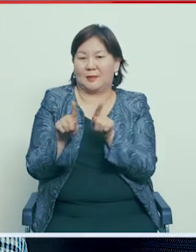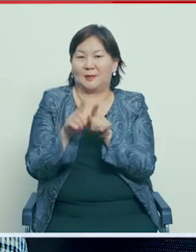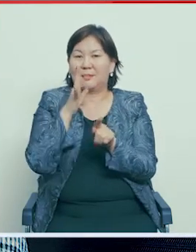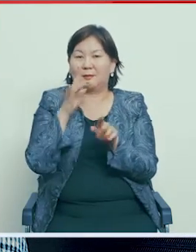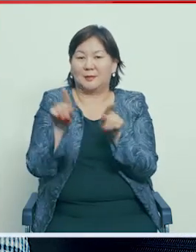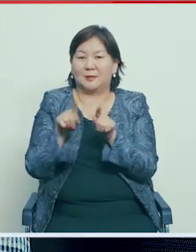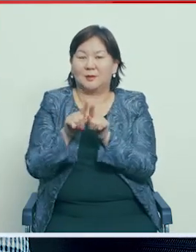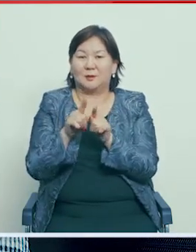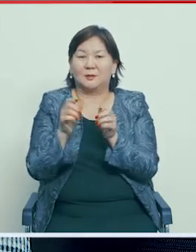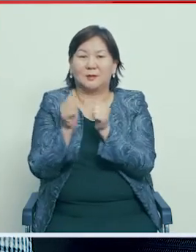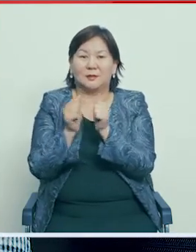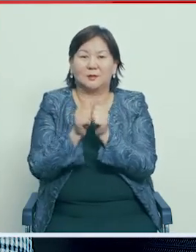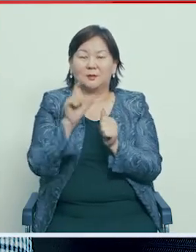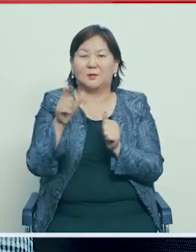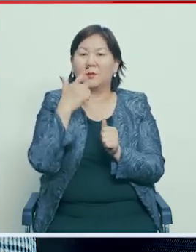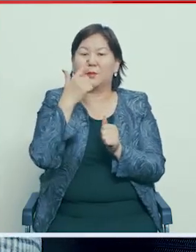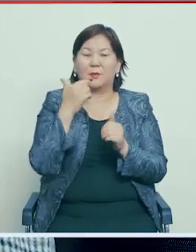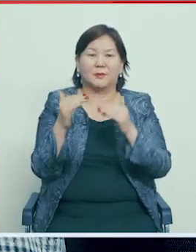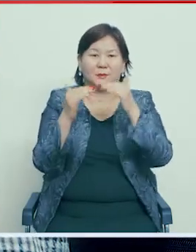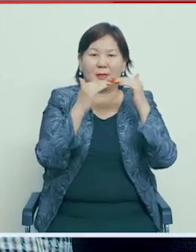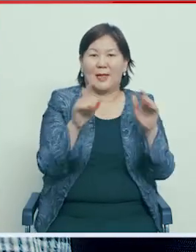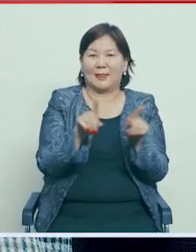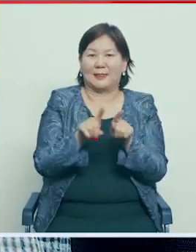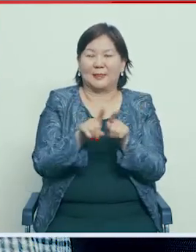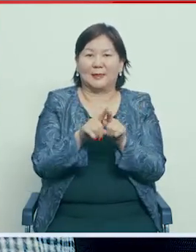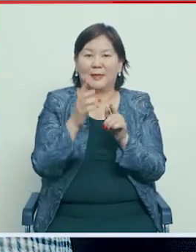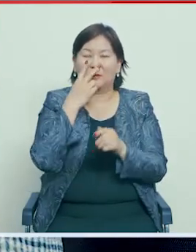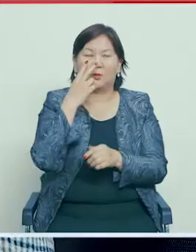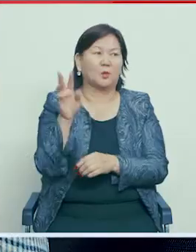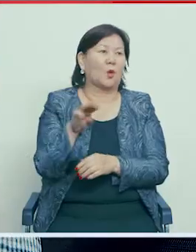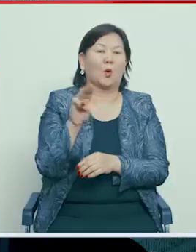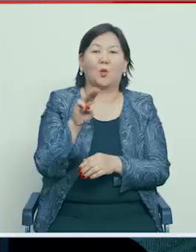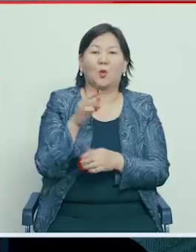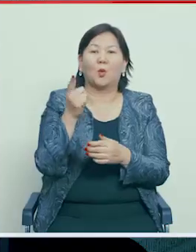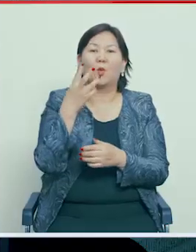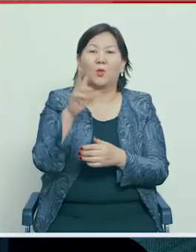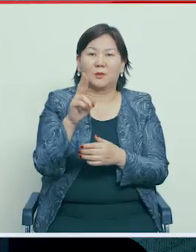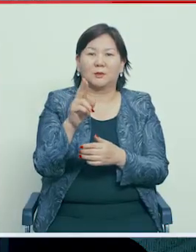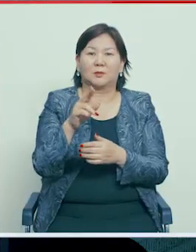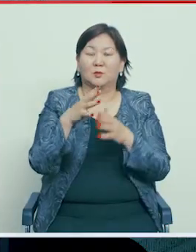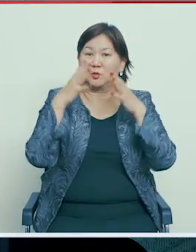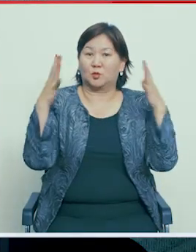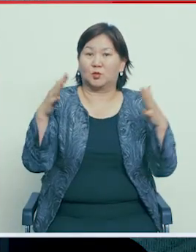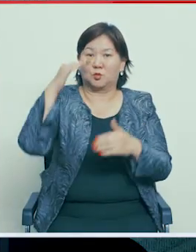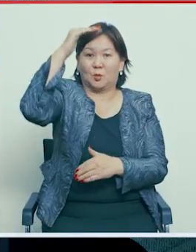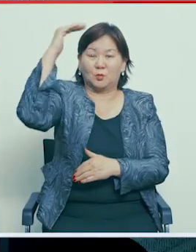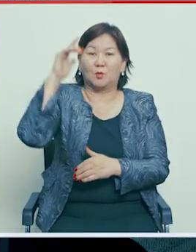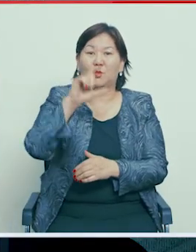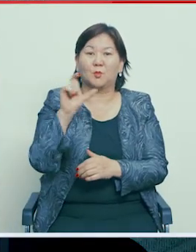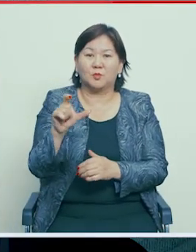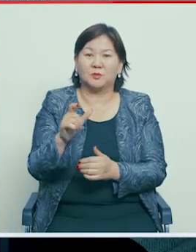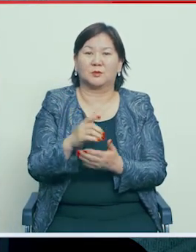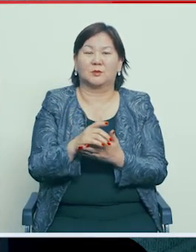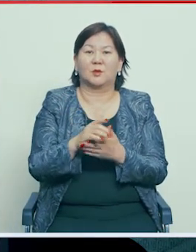тэр болгон одоо энгийн одоо эрүүл хүүхдүүд болоод бас ингээд анзаарахгүй хүүхд гэдэг утгаараа ингээд. Гэтэл том хүмүүс маань бас